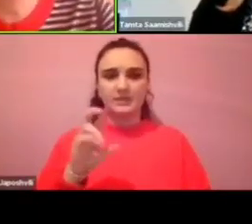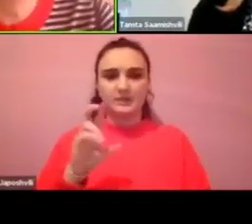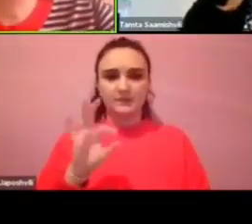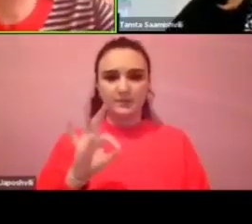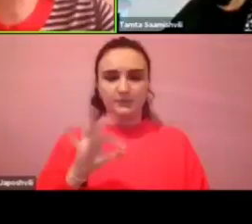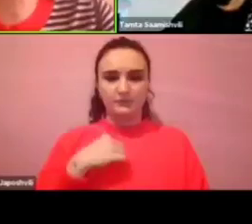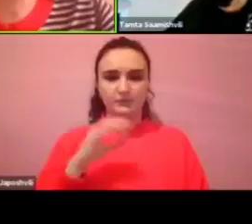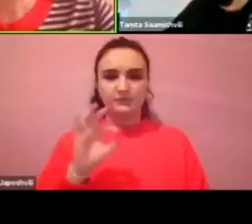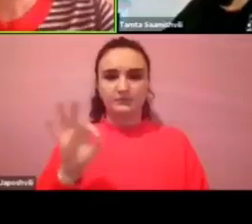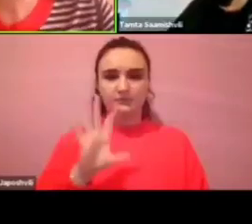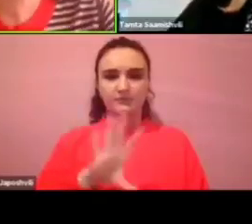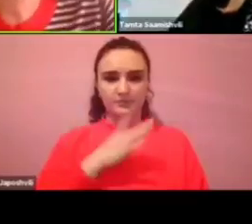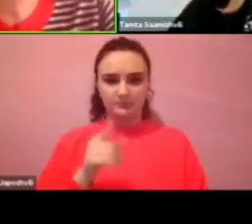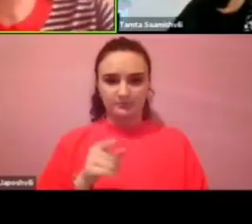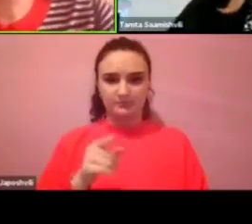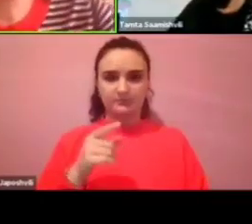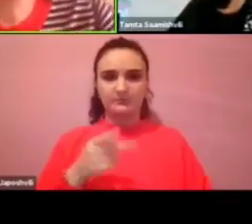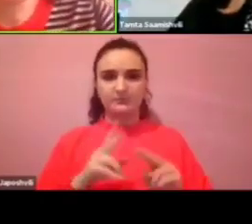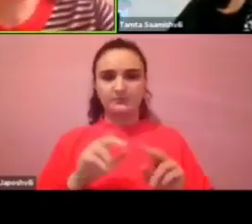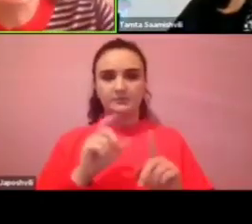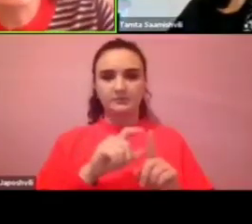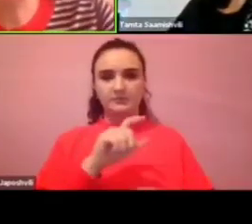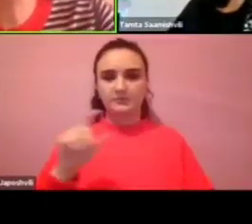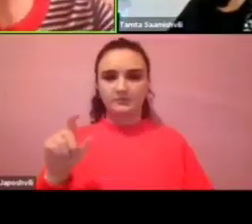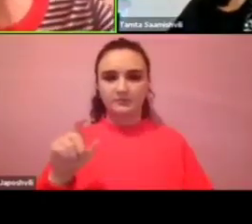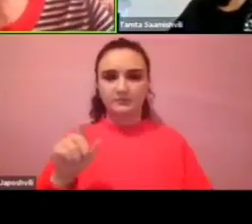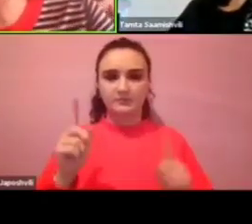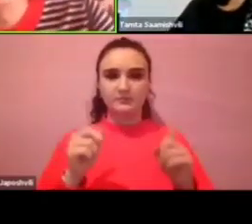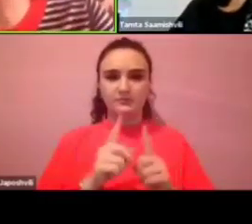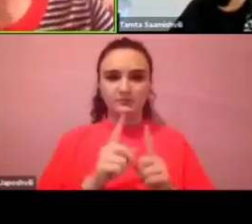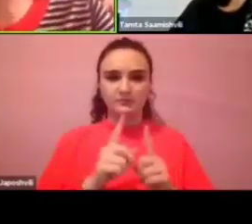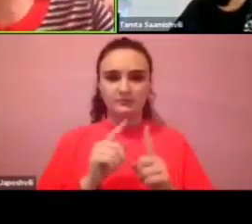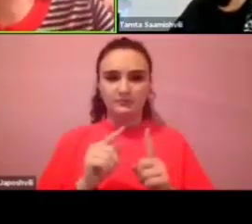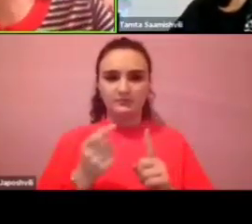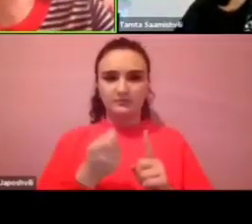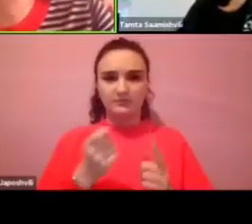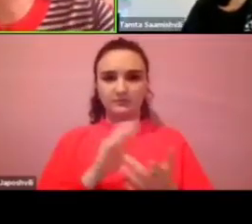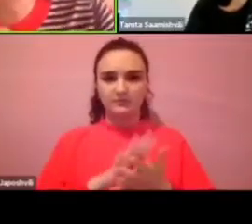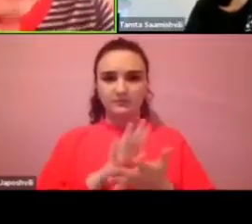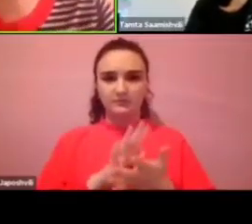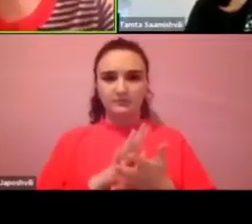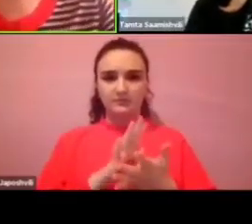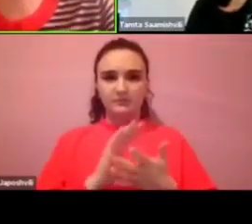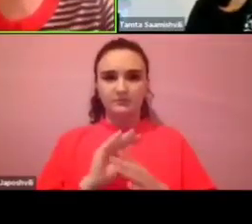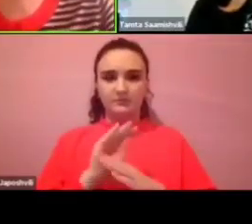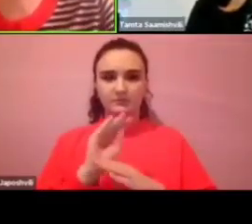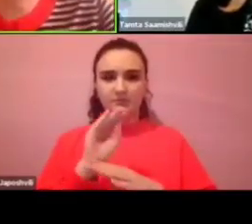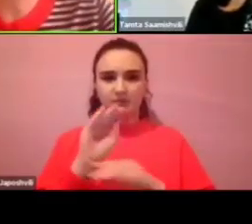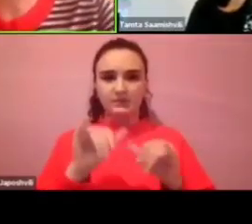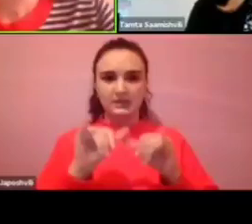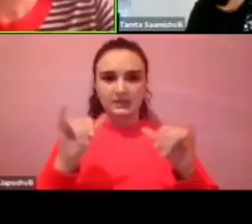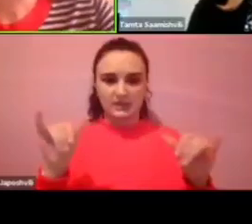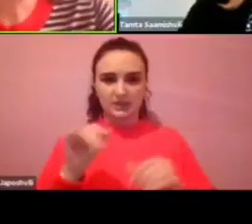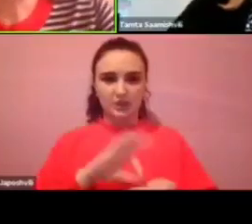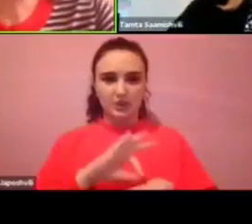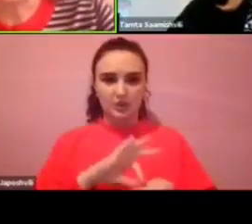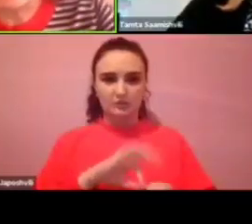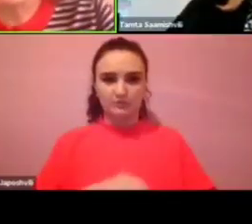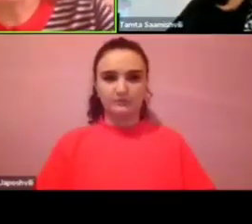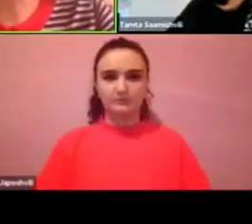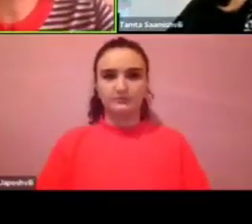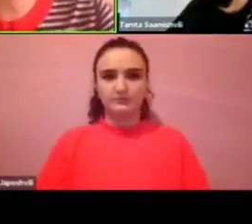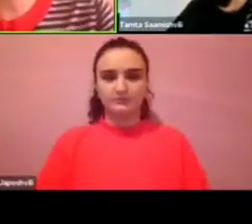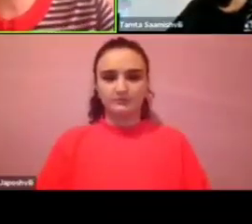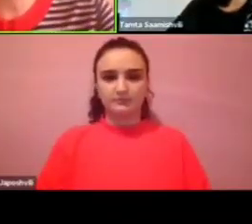ჩვენ გვისაუბრია ამაზე, ეს იშიფრება ინგლისურად small intestinal bacterial overgrowth, ესე იგი ზრდის სინდრომი. ეხლა მე